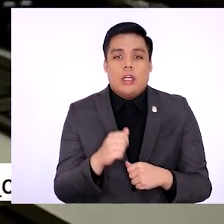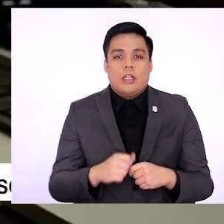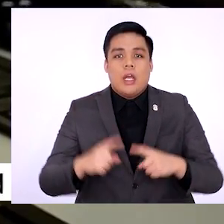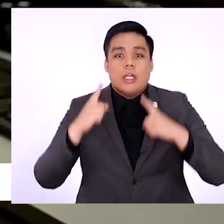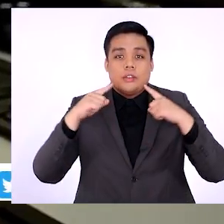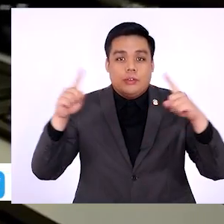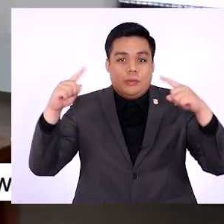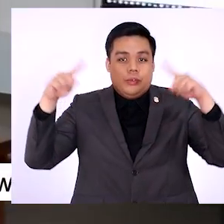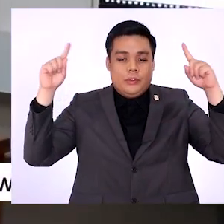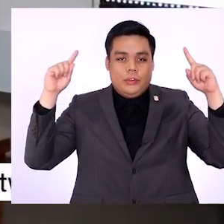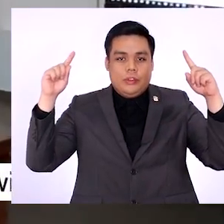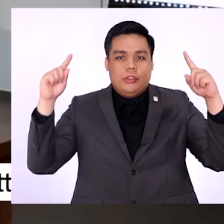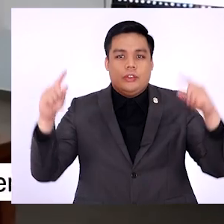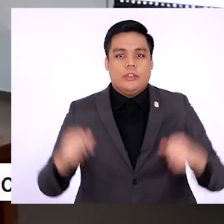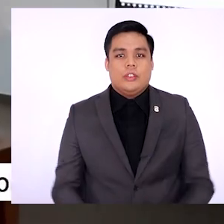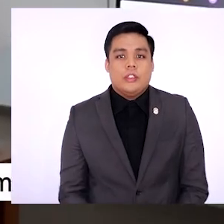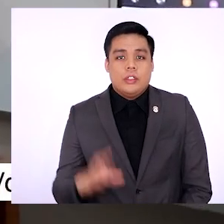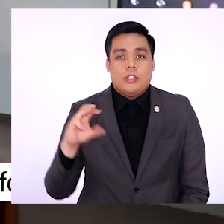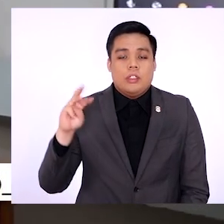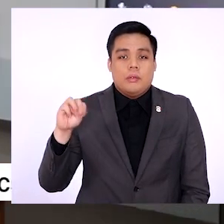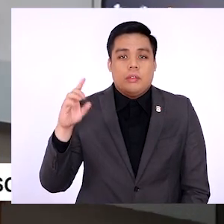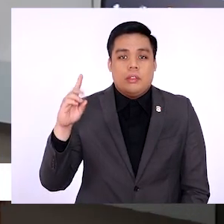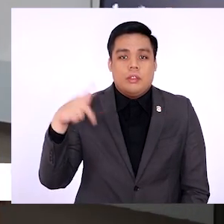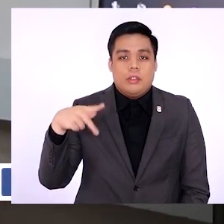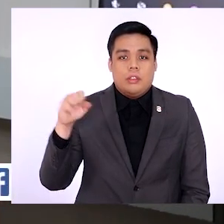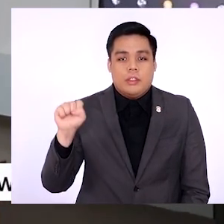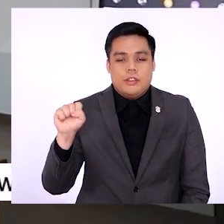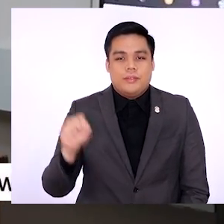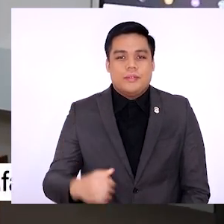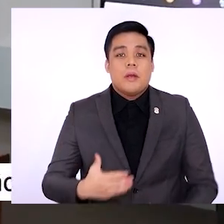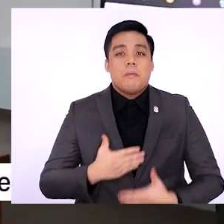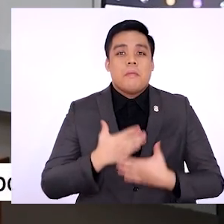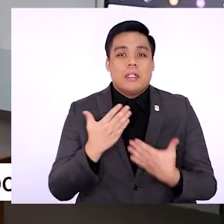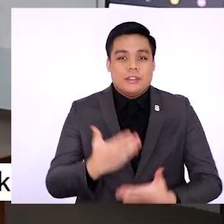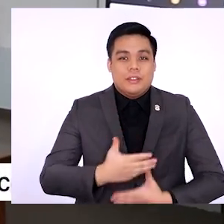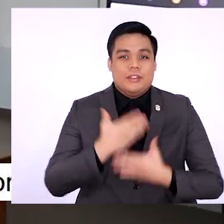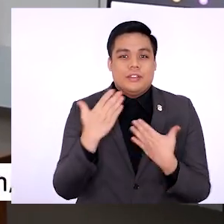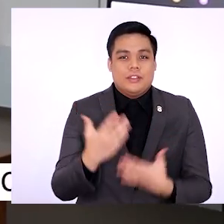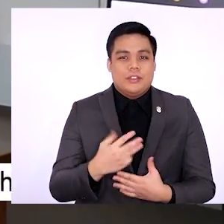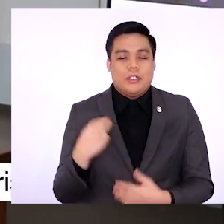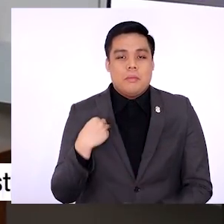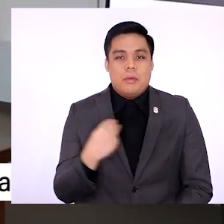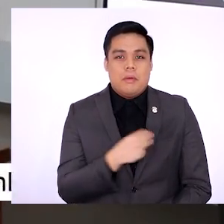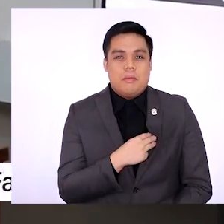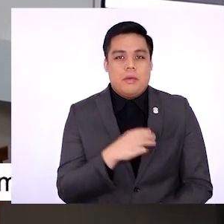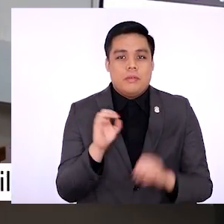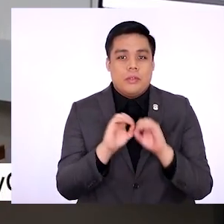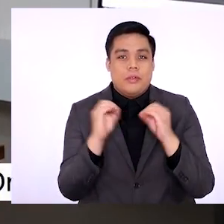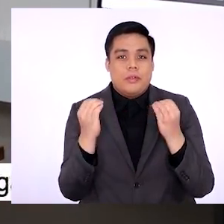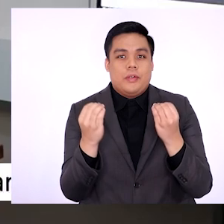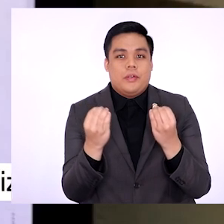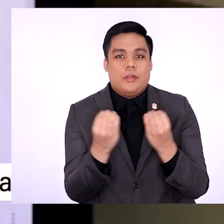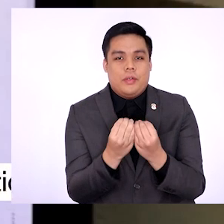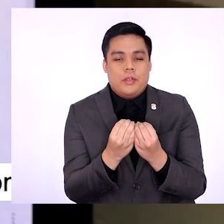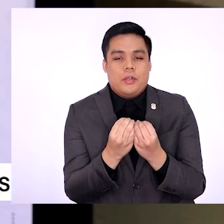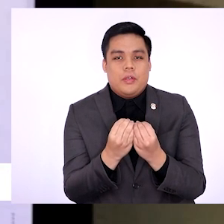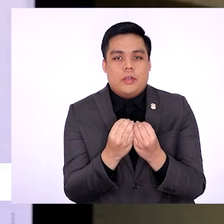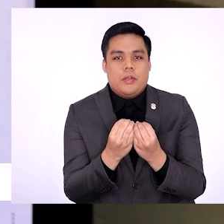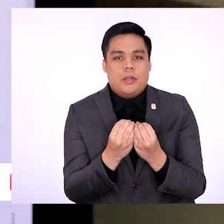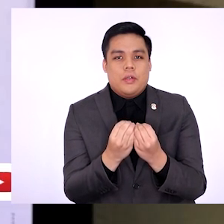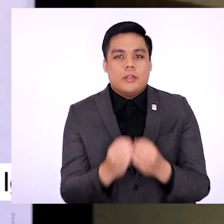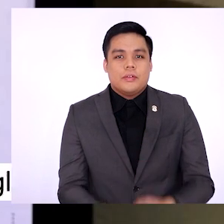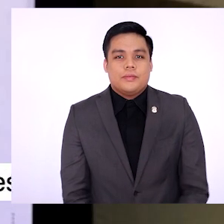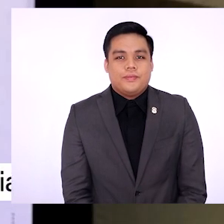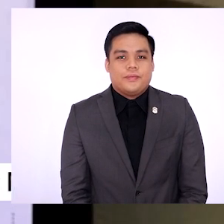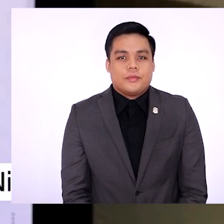kapisanang CMDPS. Masaya po ang mga miyembro ng kapisanan dahil ang kanilang profesyon na kinikilalang mula